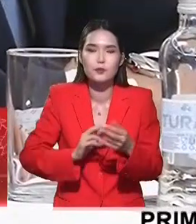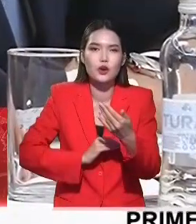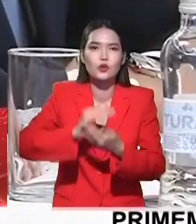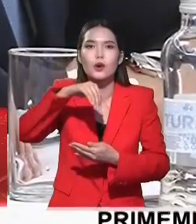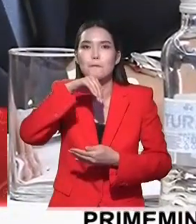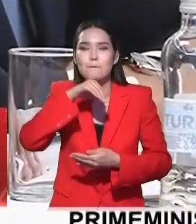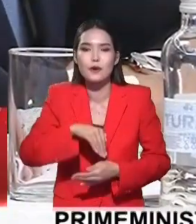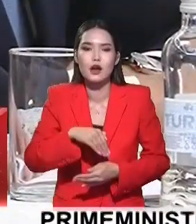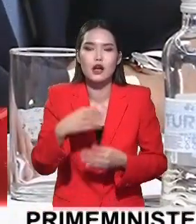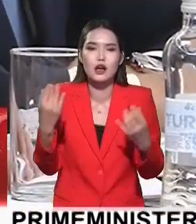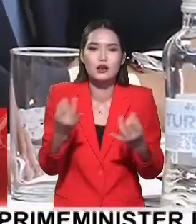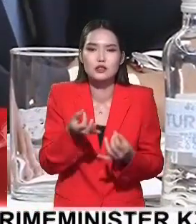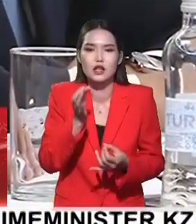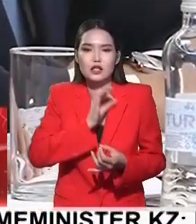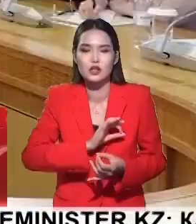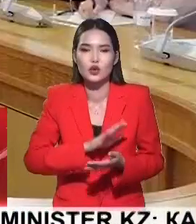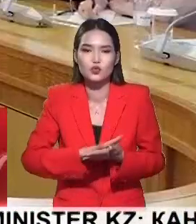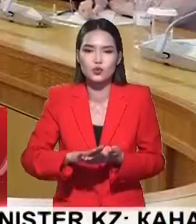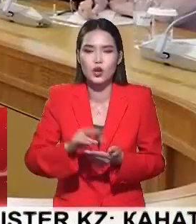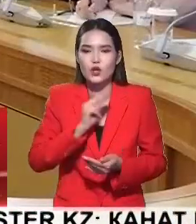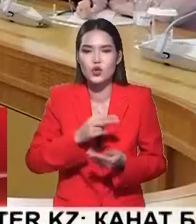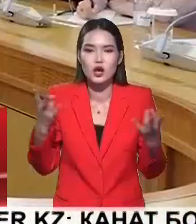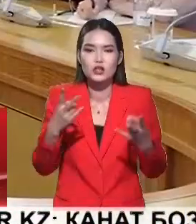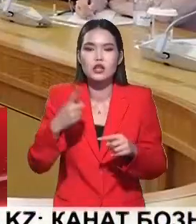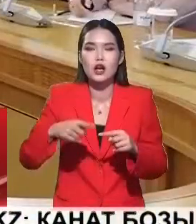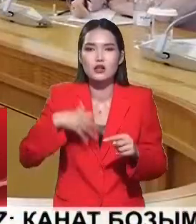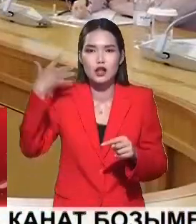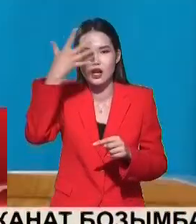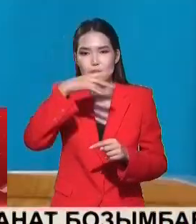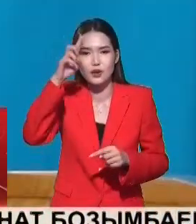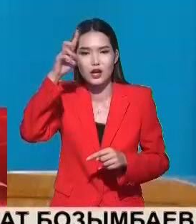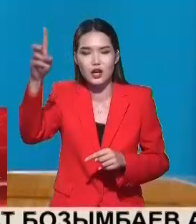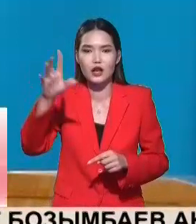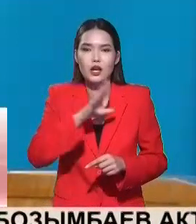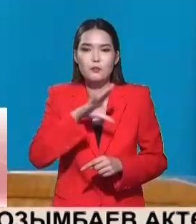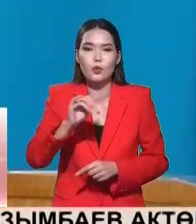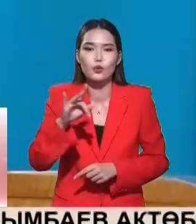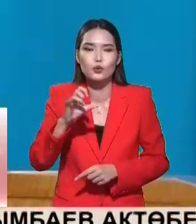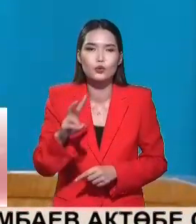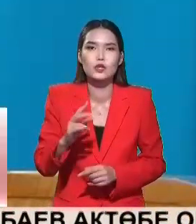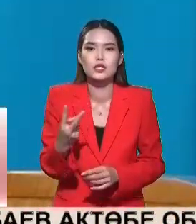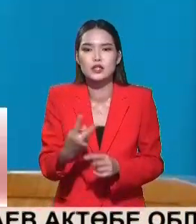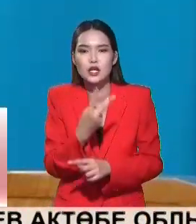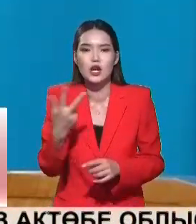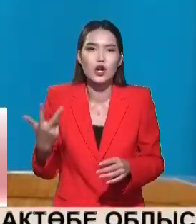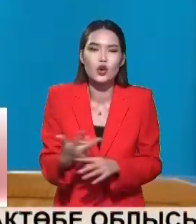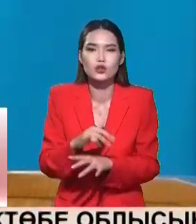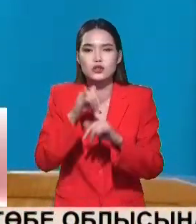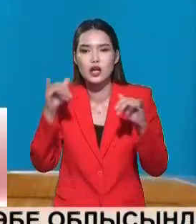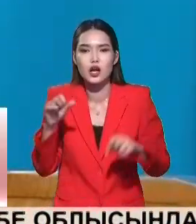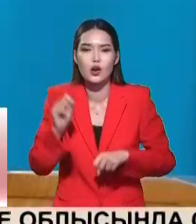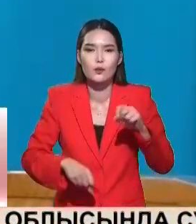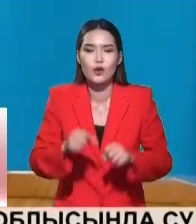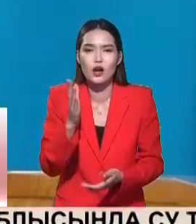мамандар керек және сапалы жұмыс істеу қажет. Алдағы 5 жылда елімізге келетін туристер санын 2 есе, тіпті 3 есе арттыруға мүмкіндігіміз